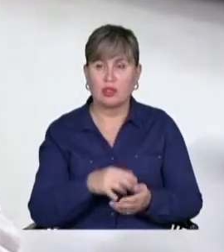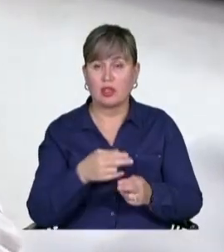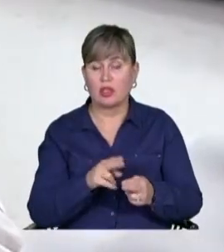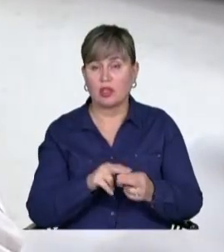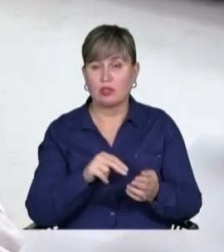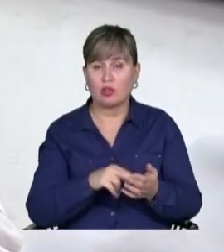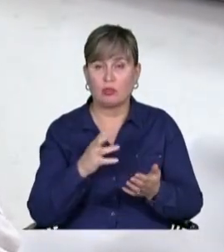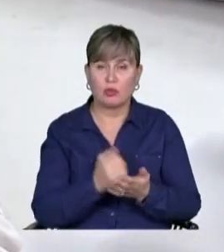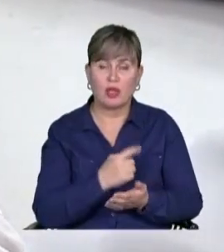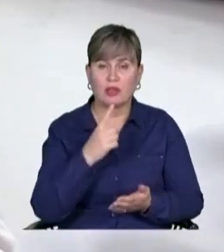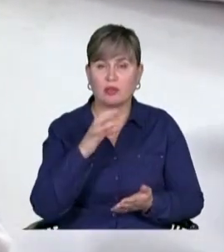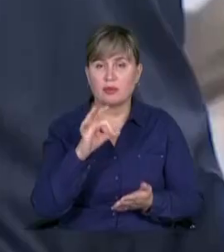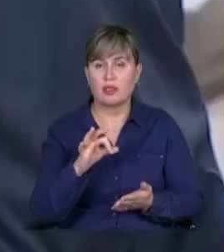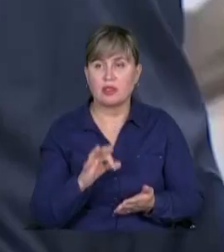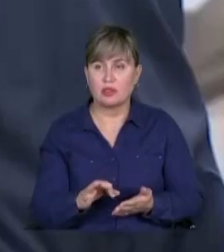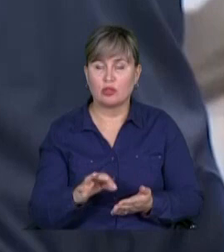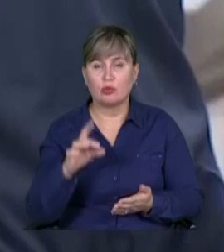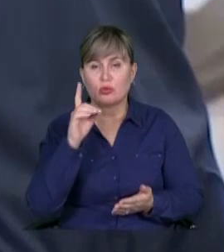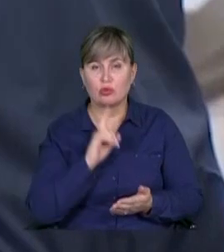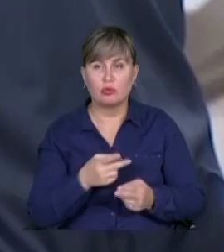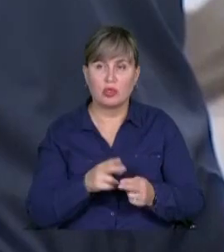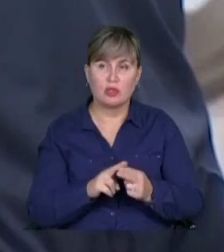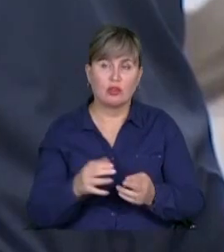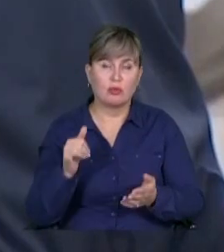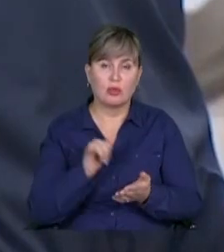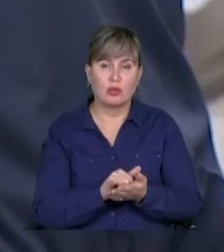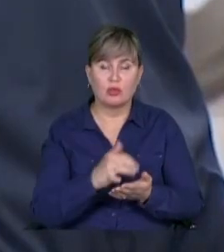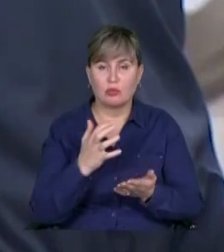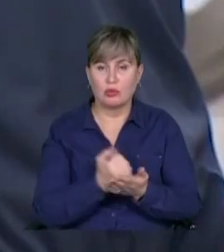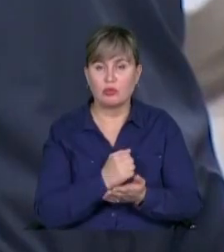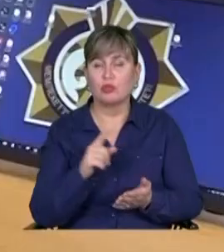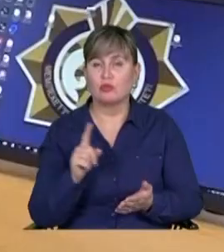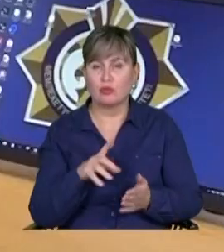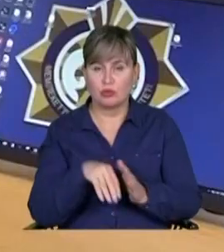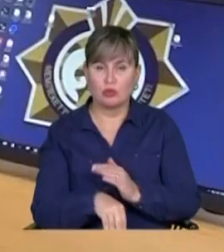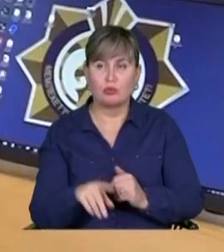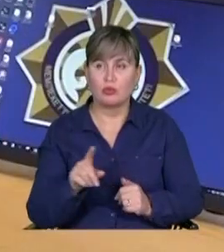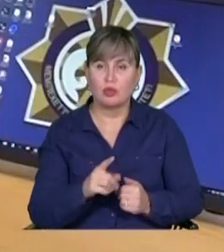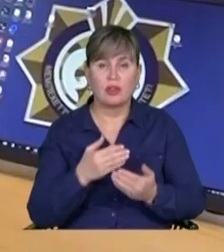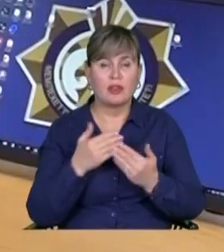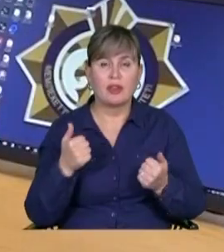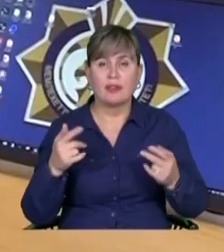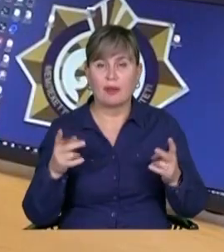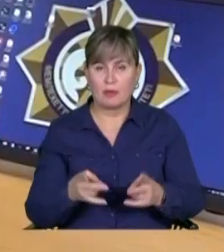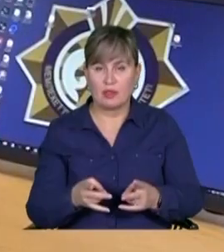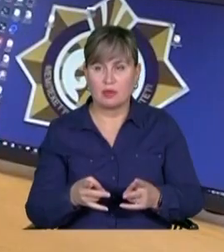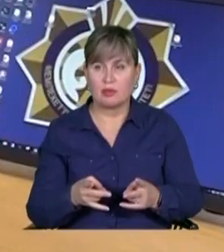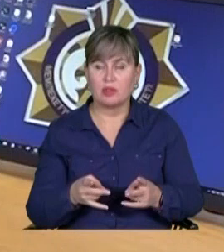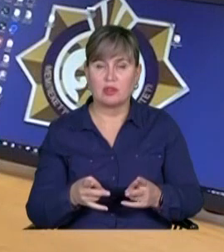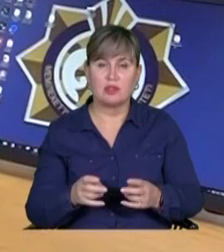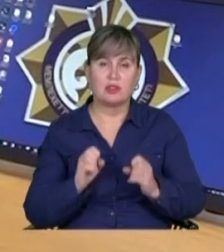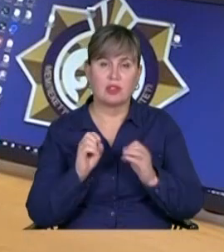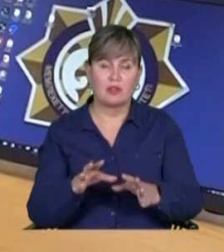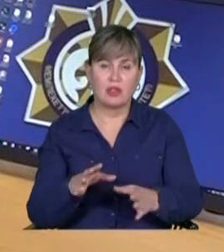налога составляет 1%. Удобство данного приложения заключается в том, что нет необходимости